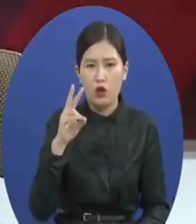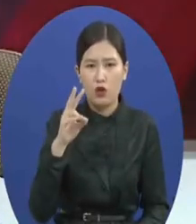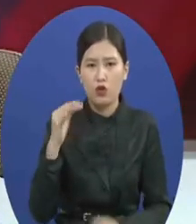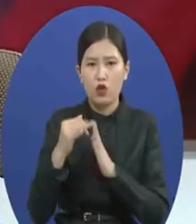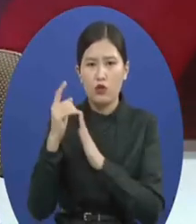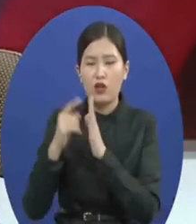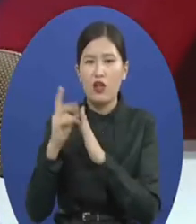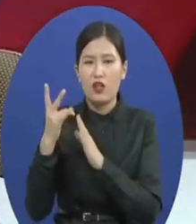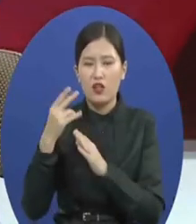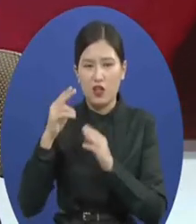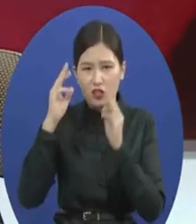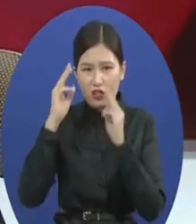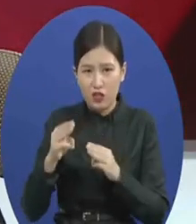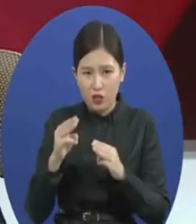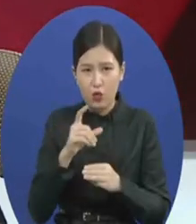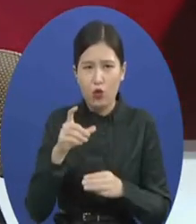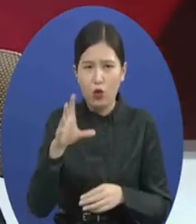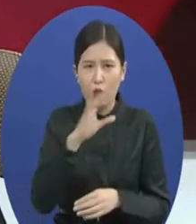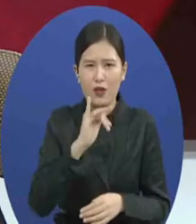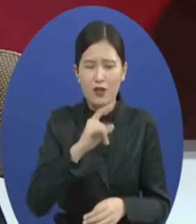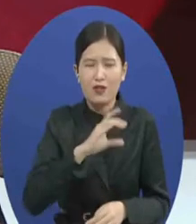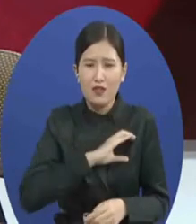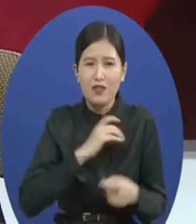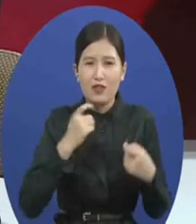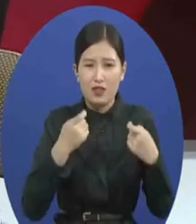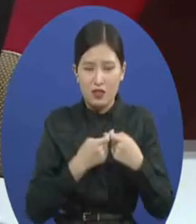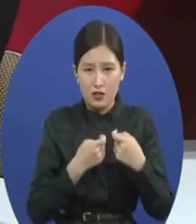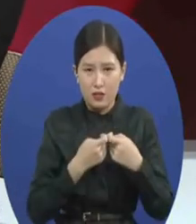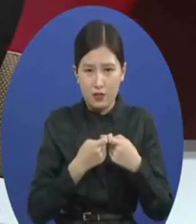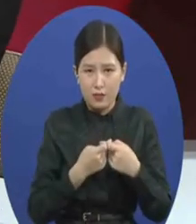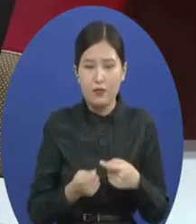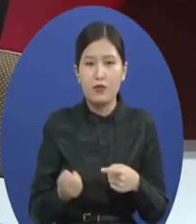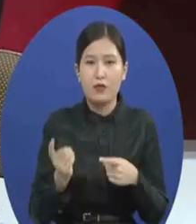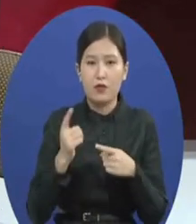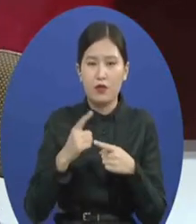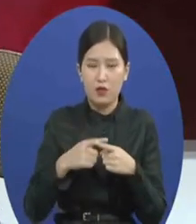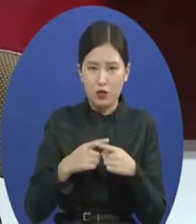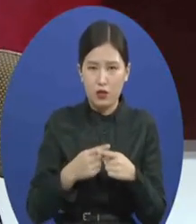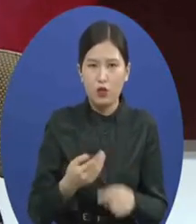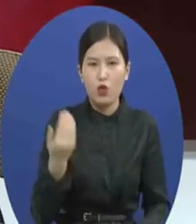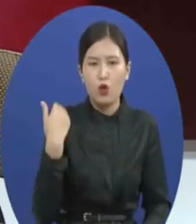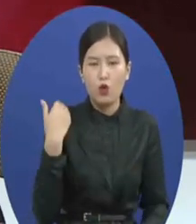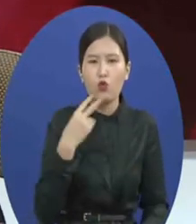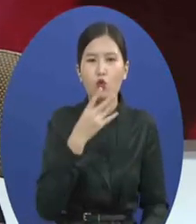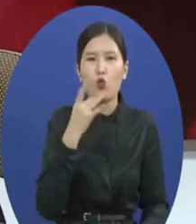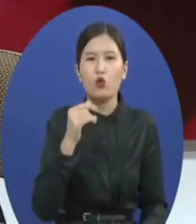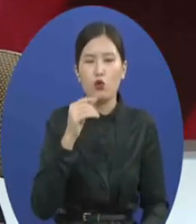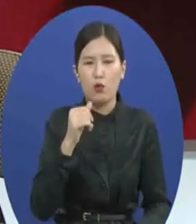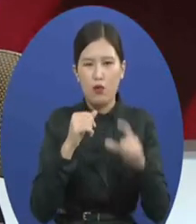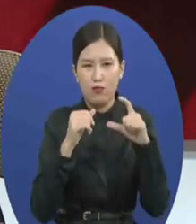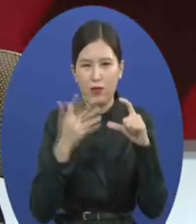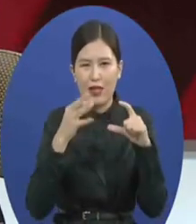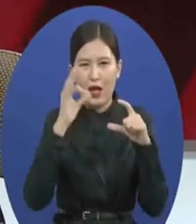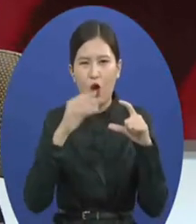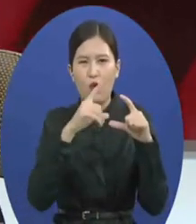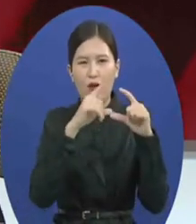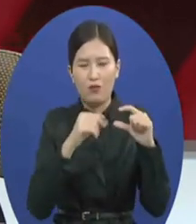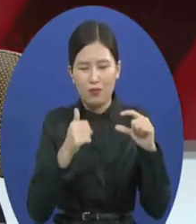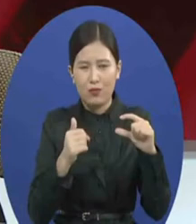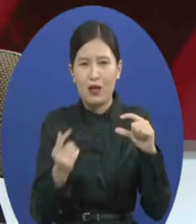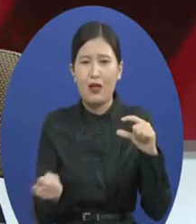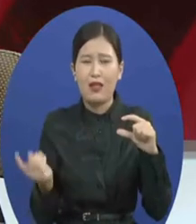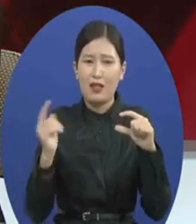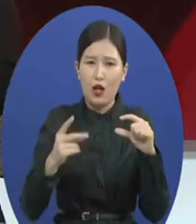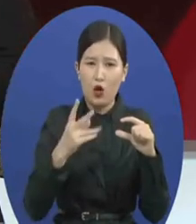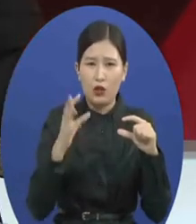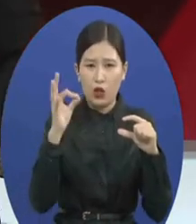таалагдсан гэж хэлж болно. Өөрөөр хэлбэл шахмал түвшний үнийг мөн өмнө нь 50% хямдруулаад байсан бол дахин 25% буюу